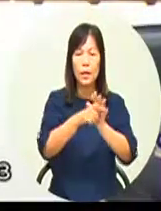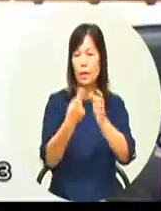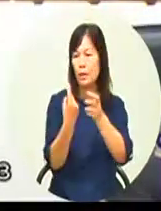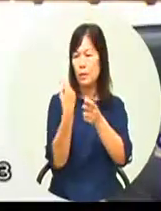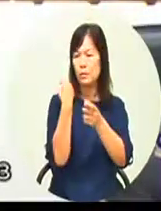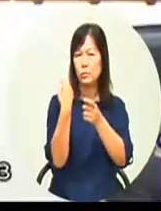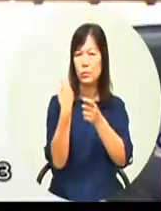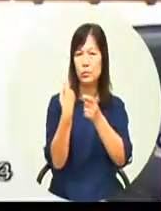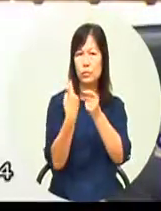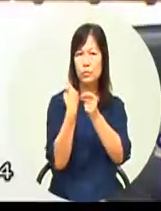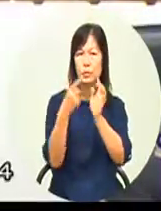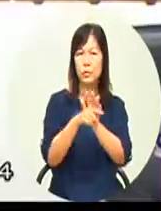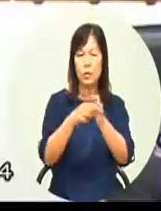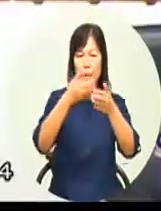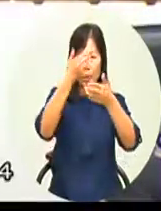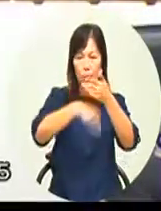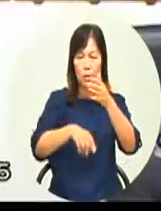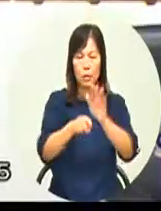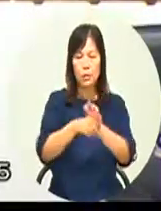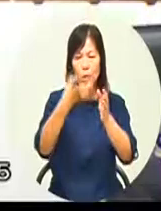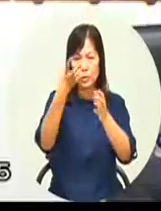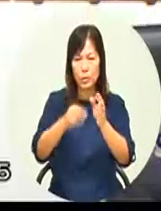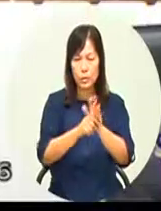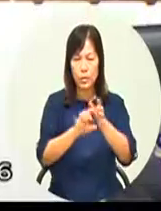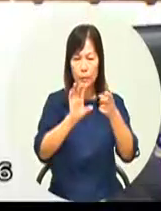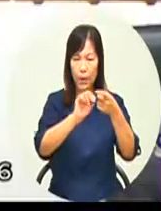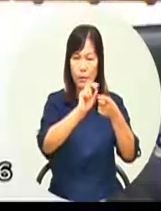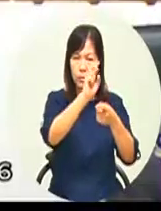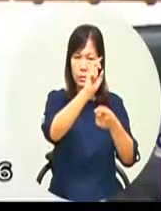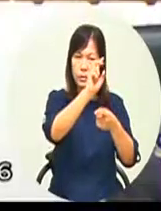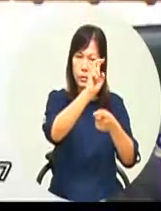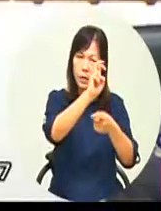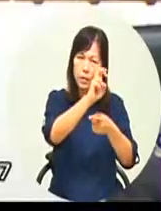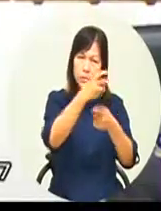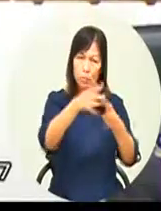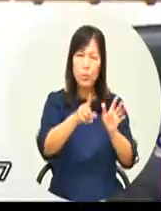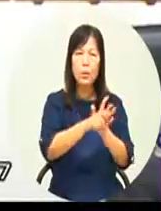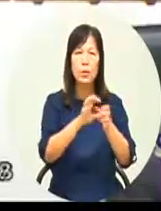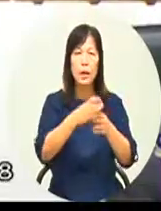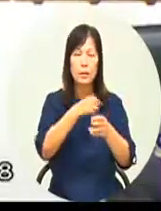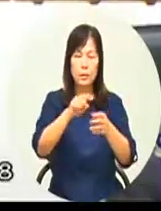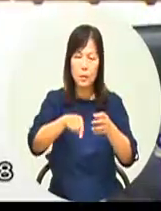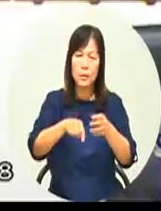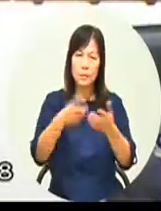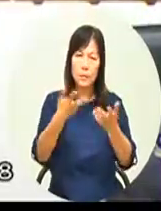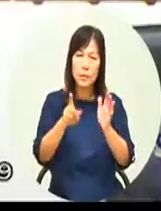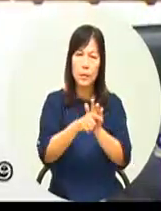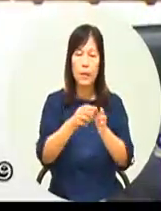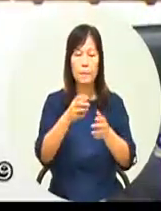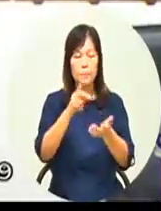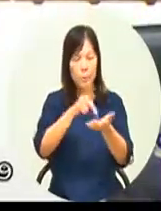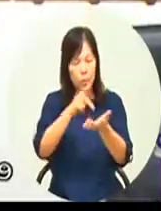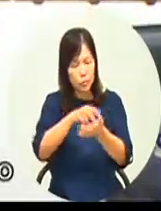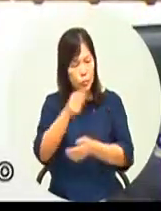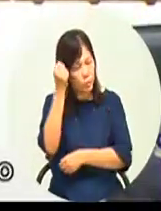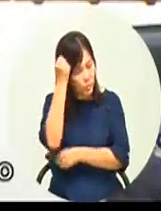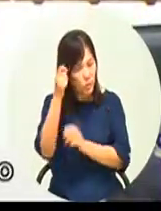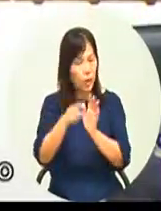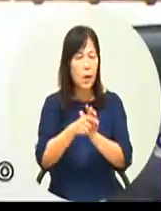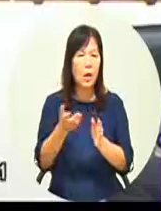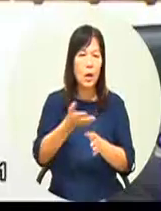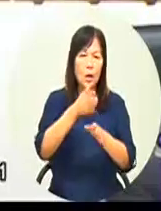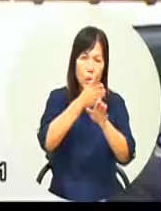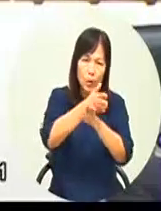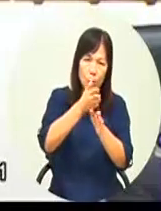的第四季下滑25%到35%，所以这些层面就当然包含饭店啊，然后游览车最